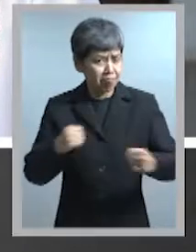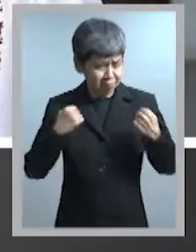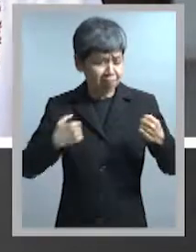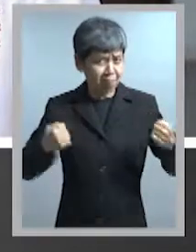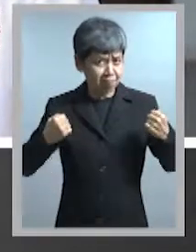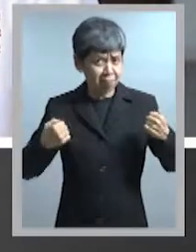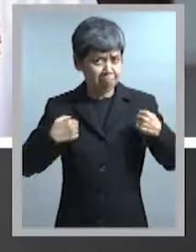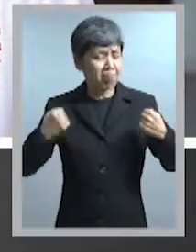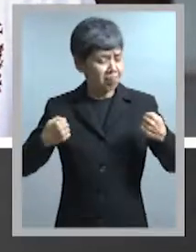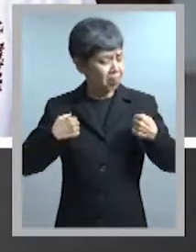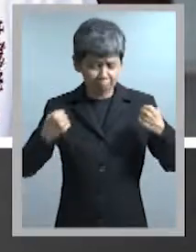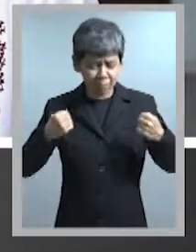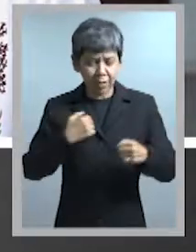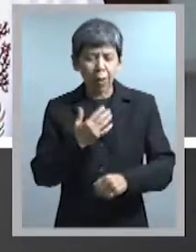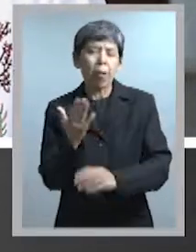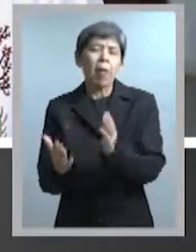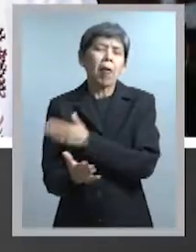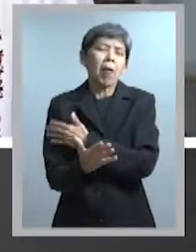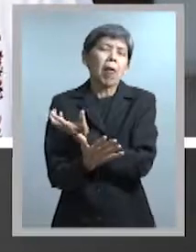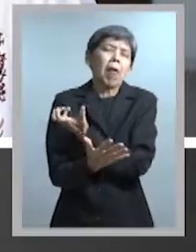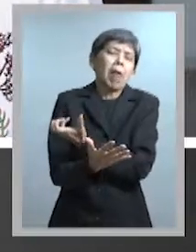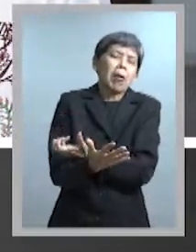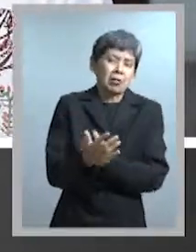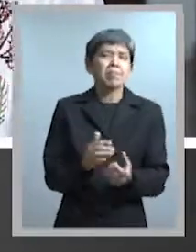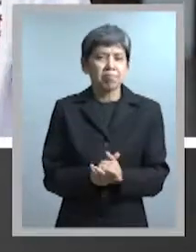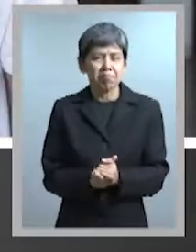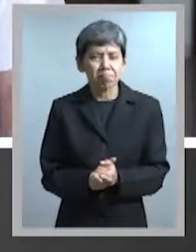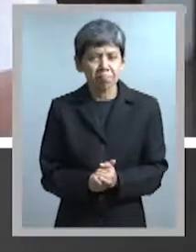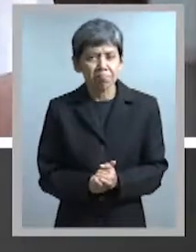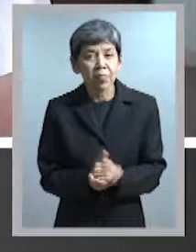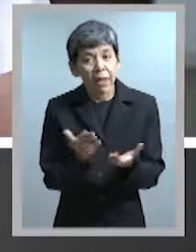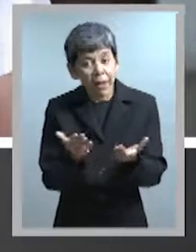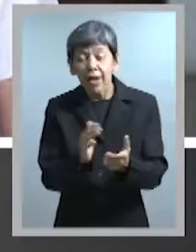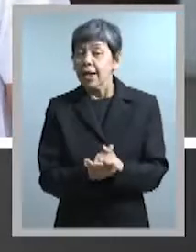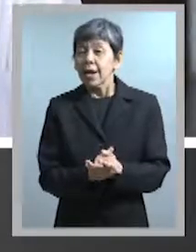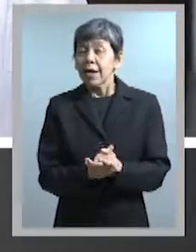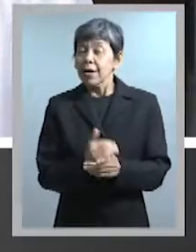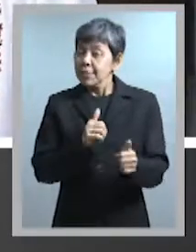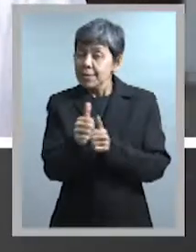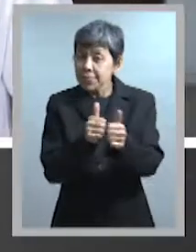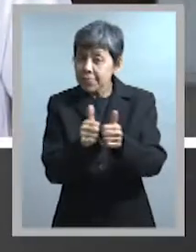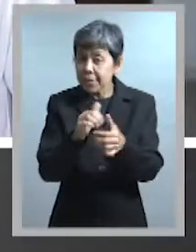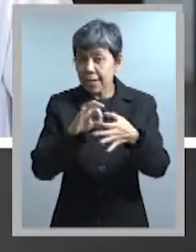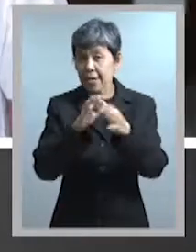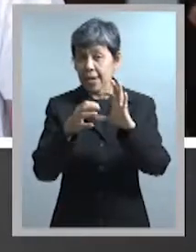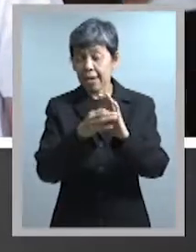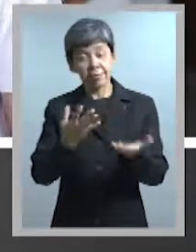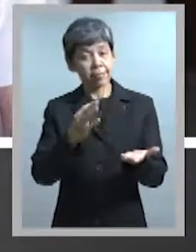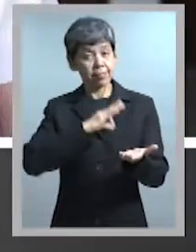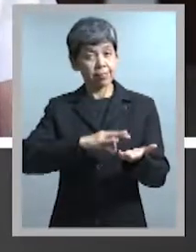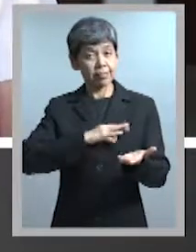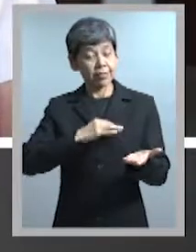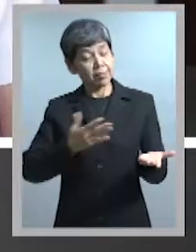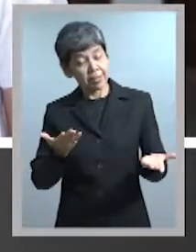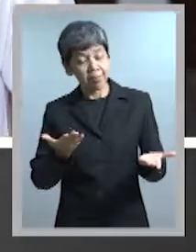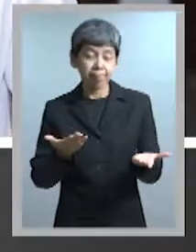ลัง ฟิตครับ ฟิตใช่ไหม ฟิตมากจนผมปวดแขน น้องฟิตมากๆเป็นไงบ้างครับเราไปแข่งกีฬาอย่างเงี้ยเร